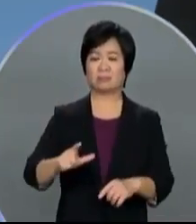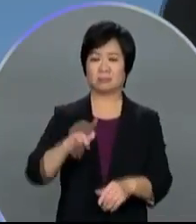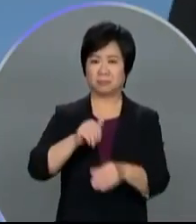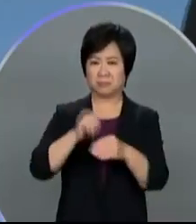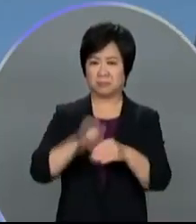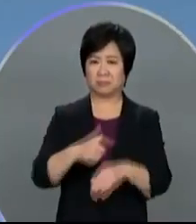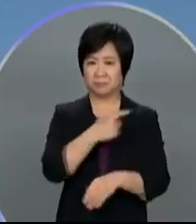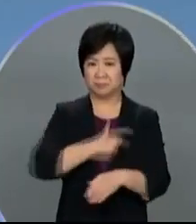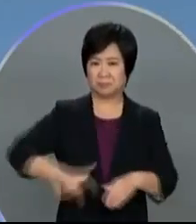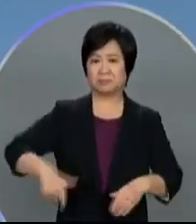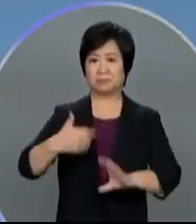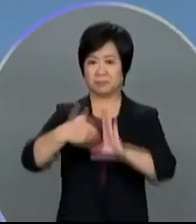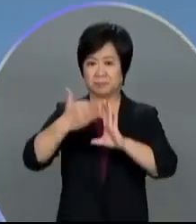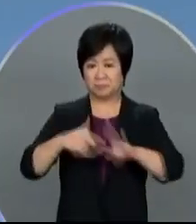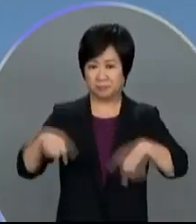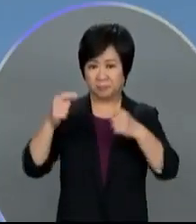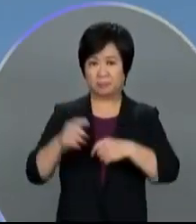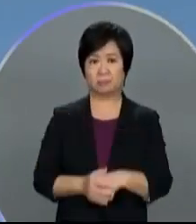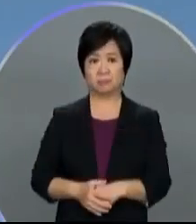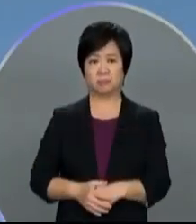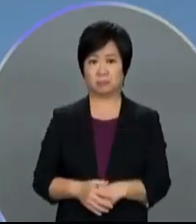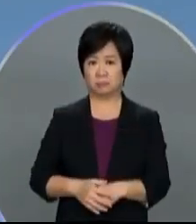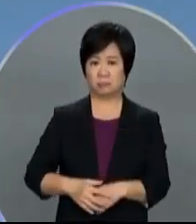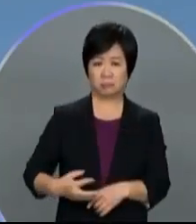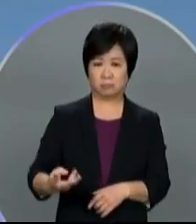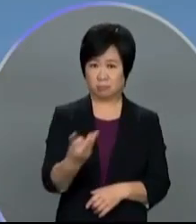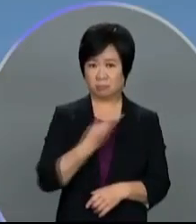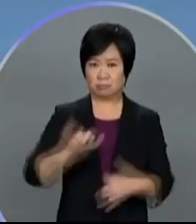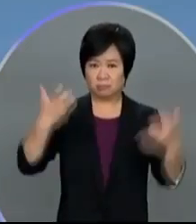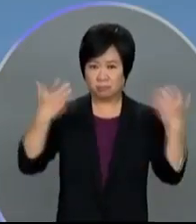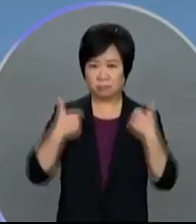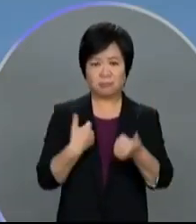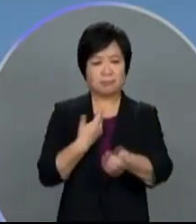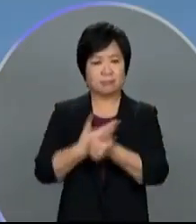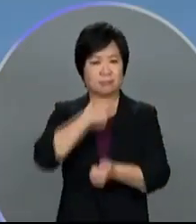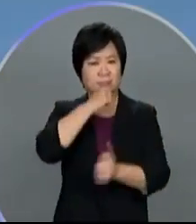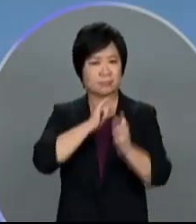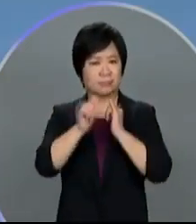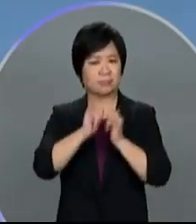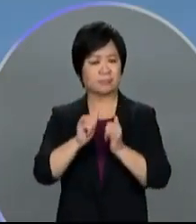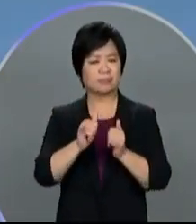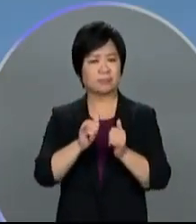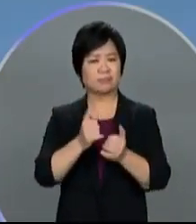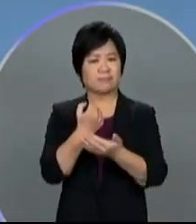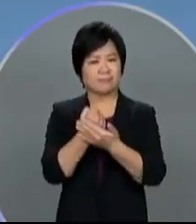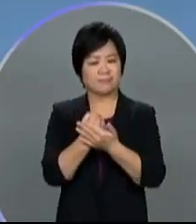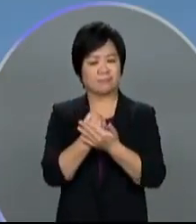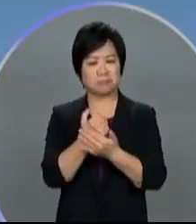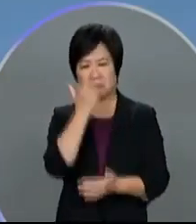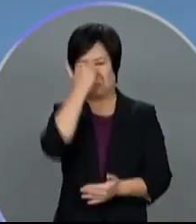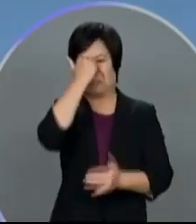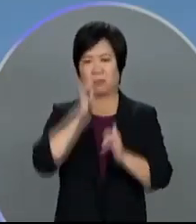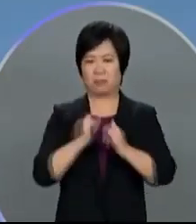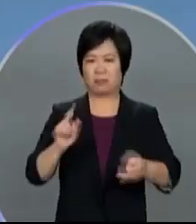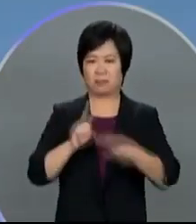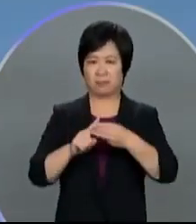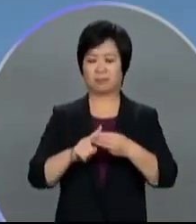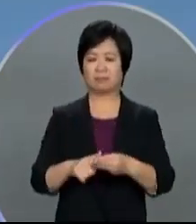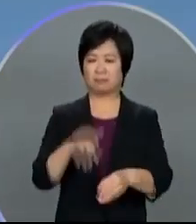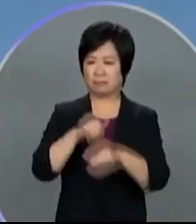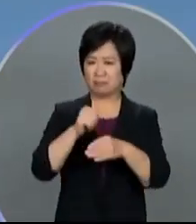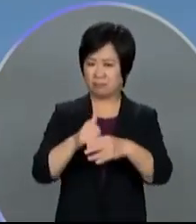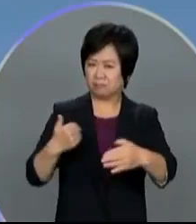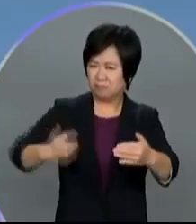辩论，我们3个人都有责任为台湾人民留下一个值得骄傲的民主选举的过